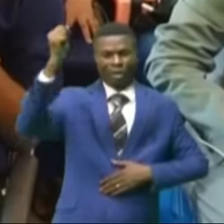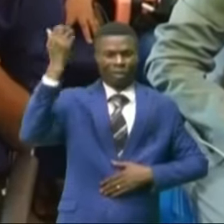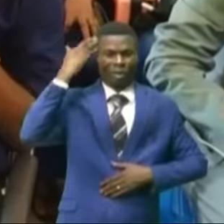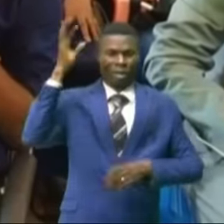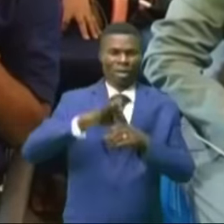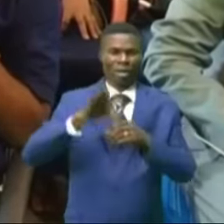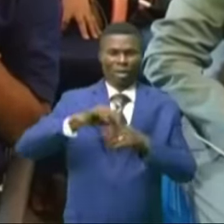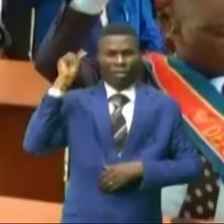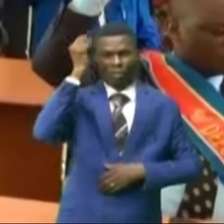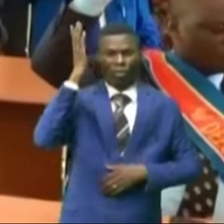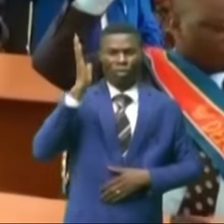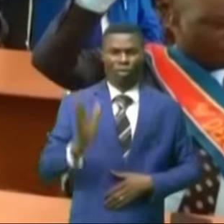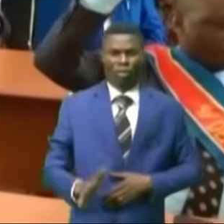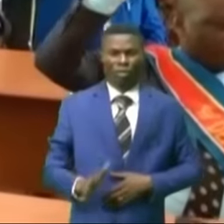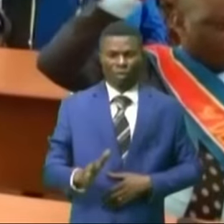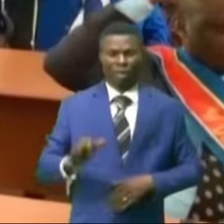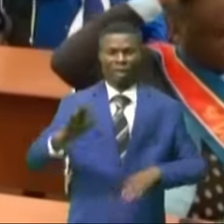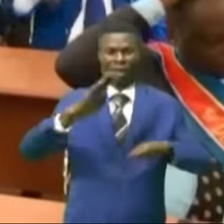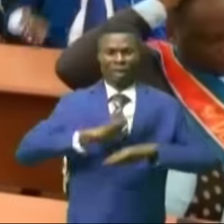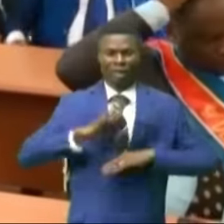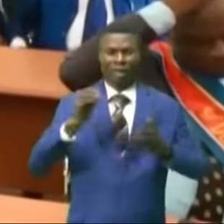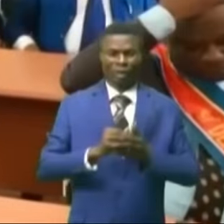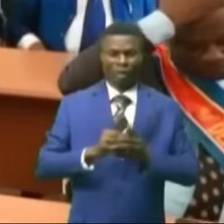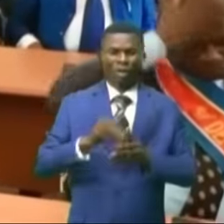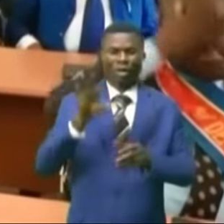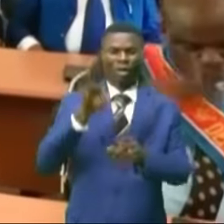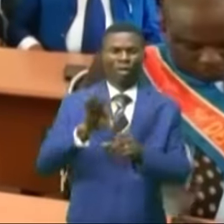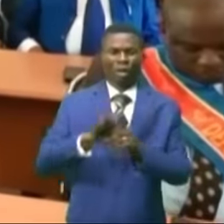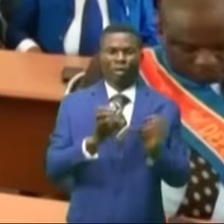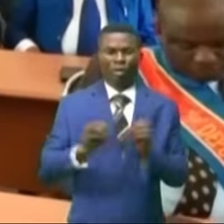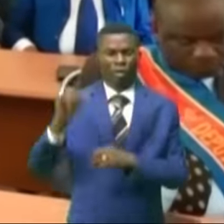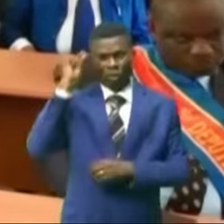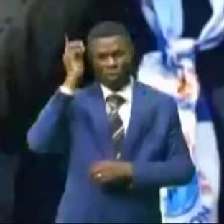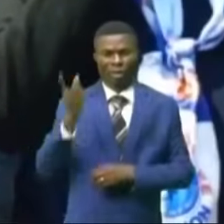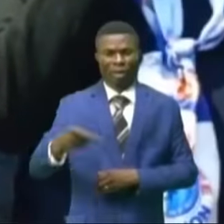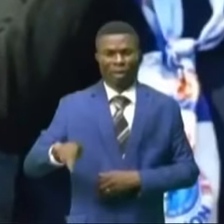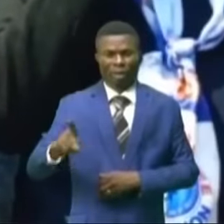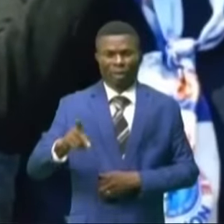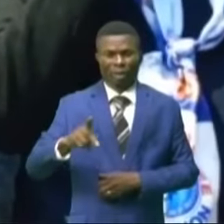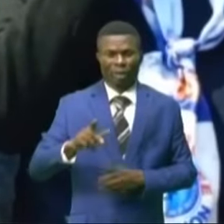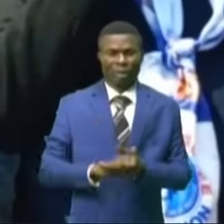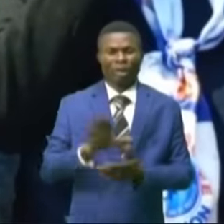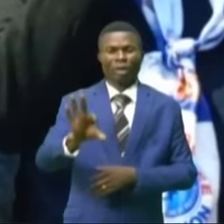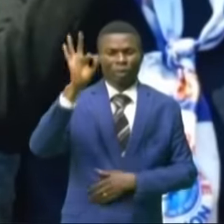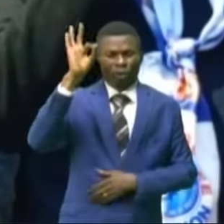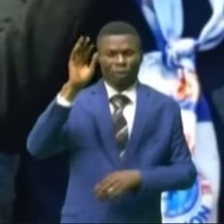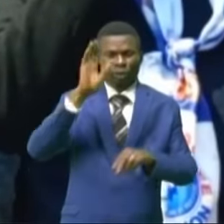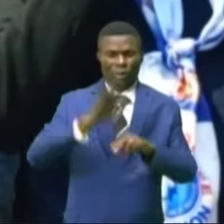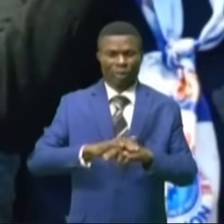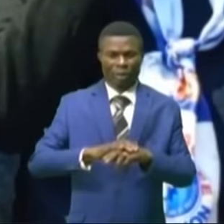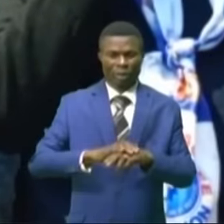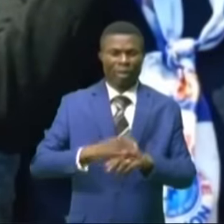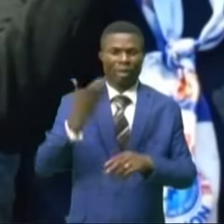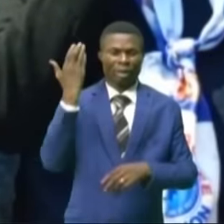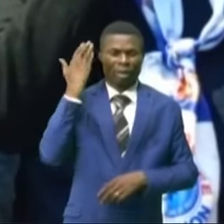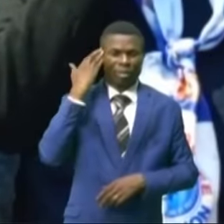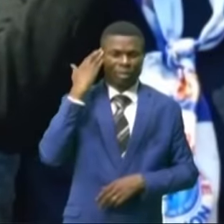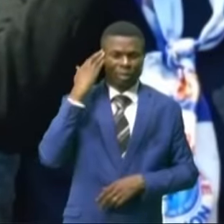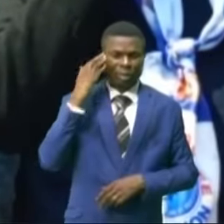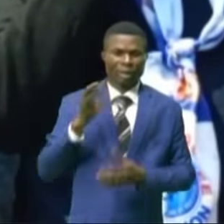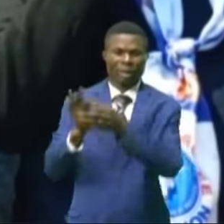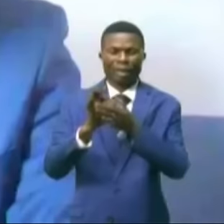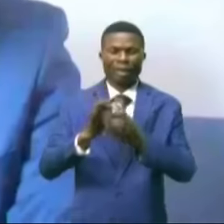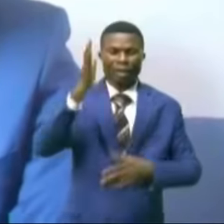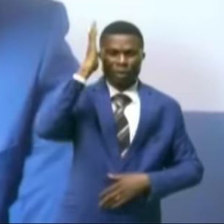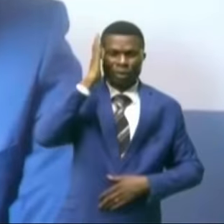gouverneur. Également satisfait du déroulement des scrutins de gouverneur de la province dont le choix est tombé sur le ticket gagnant de l'Union